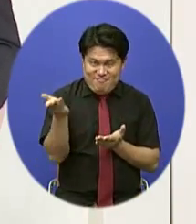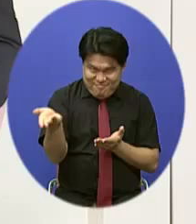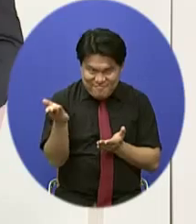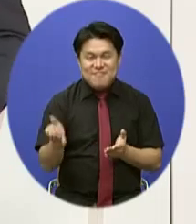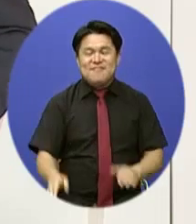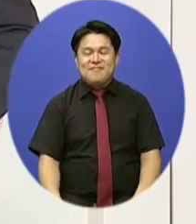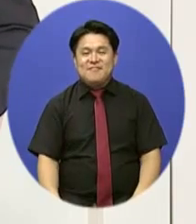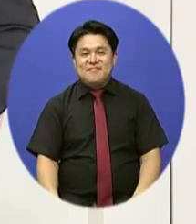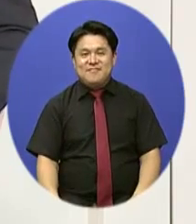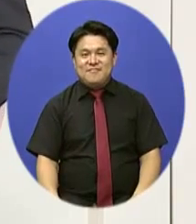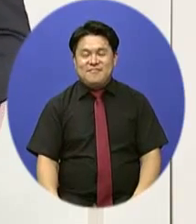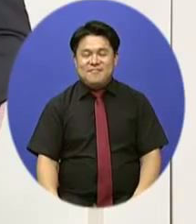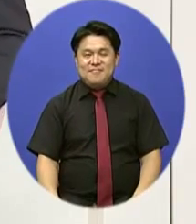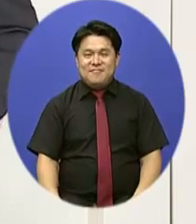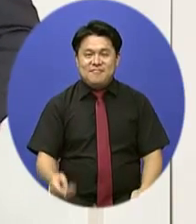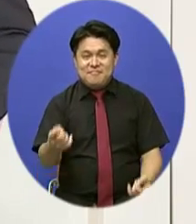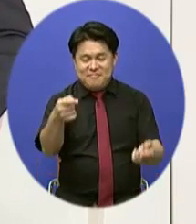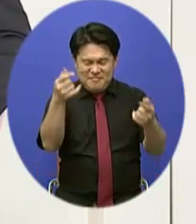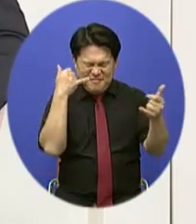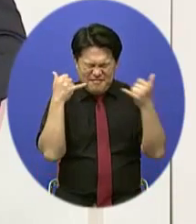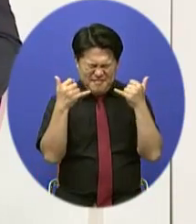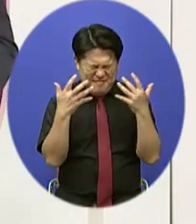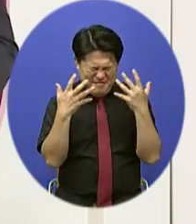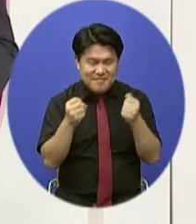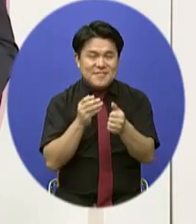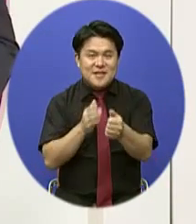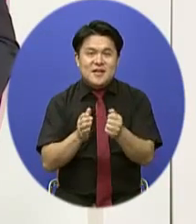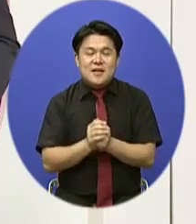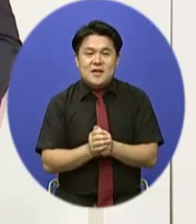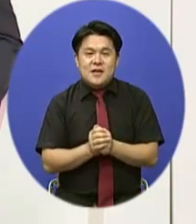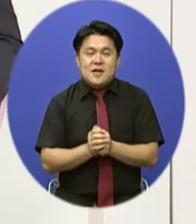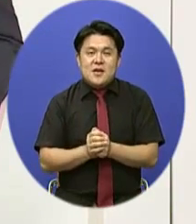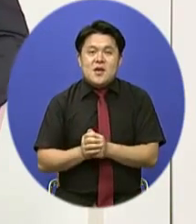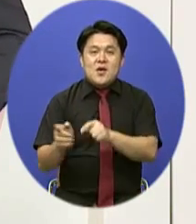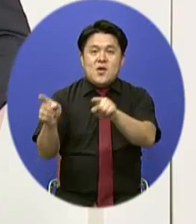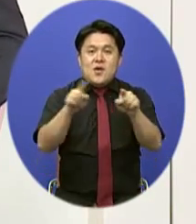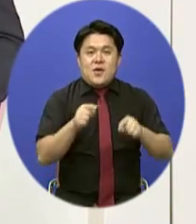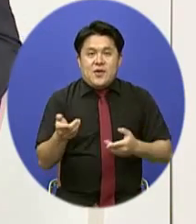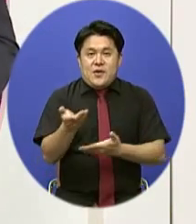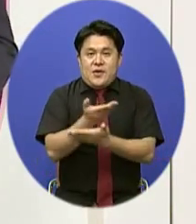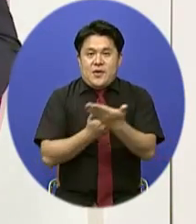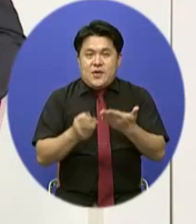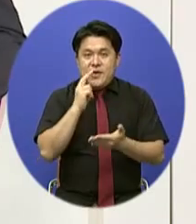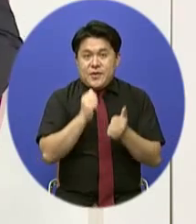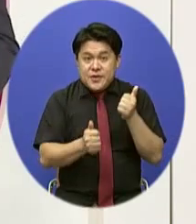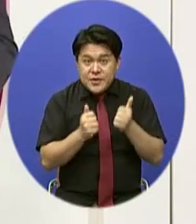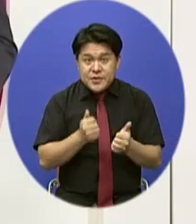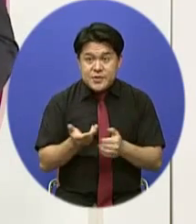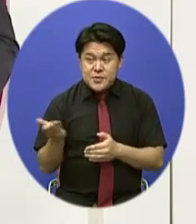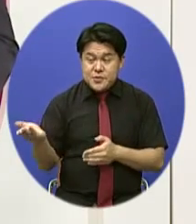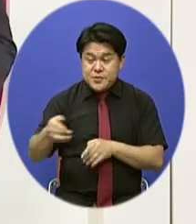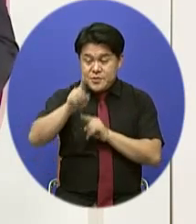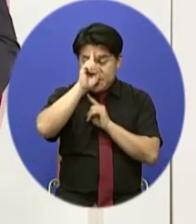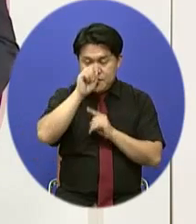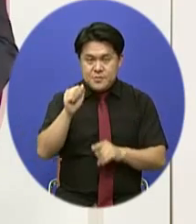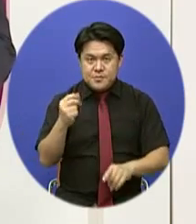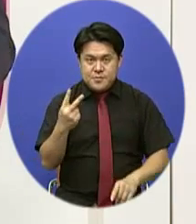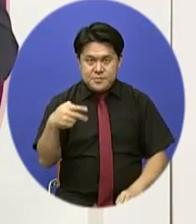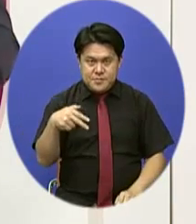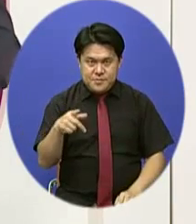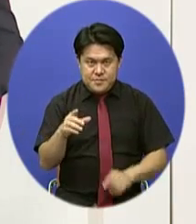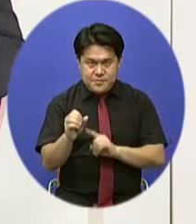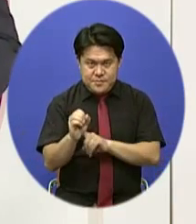네. 많은 참여 부탁드립니다. 생방송 전국 나눔 노래자랑 이효정, 네. 서정우가 여러분 앞에 오늘